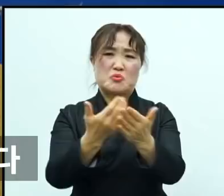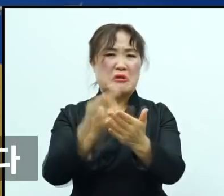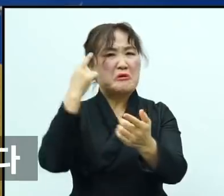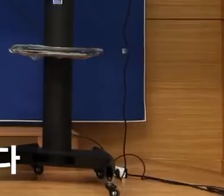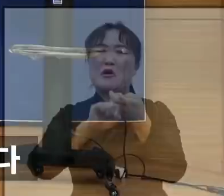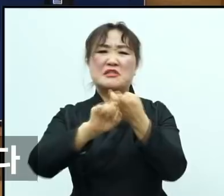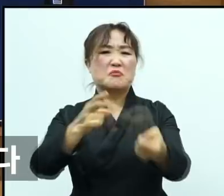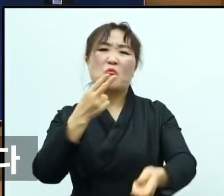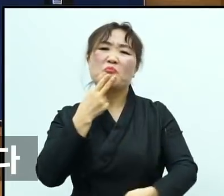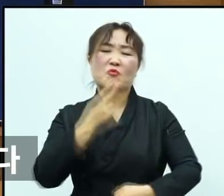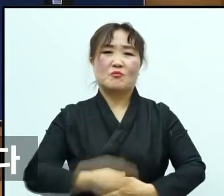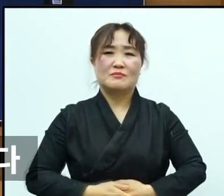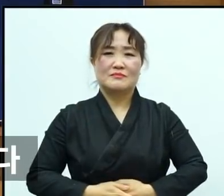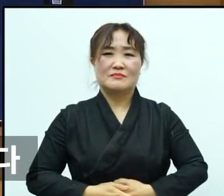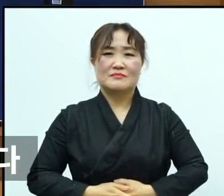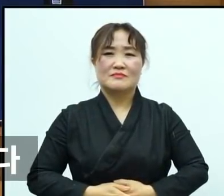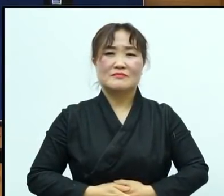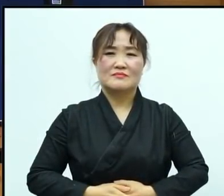관심이 없었습니다.